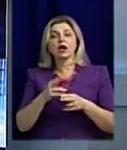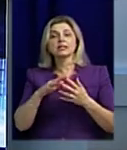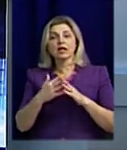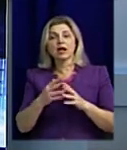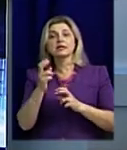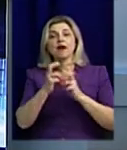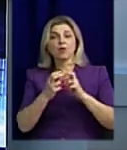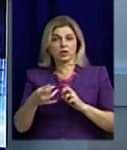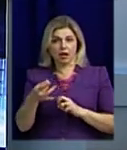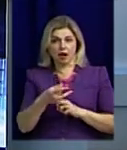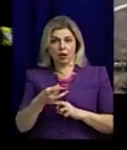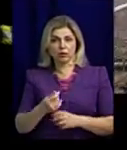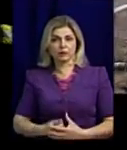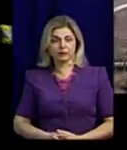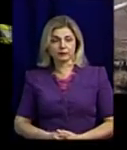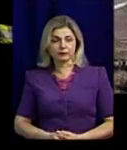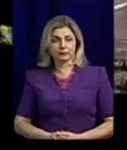у Заводському районі.